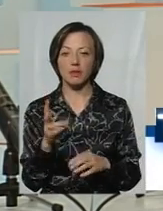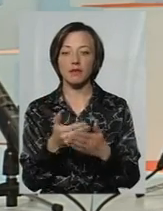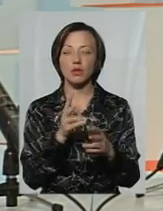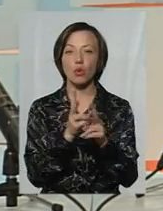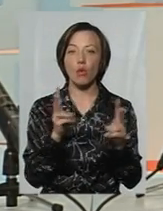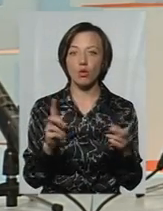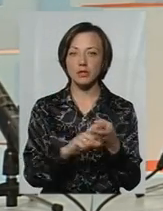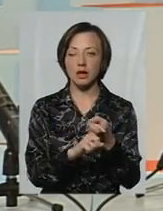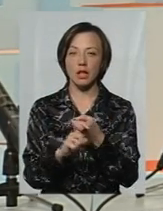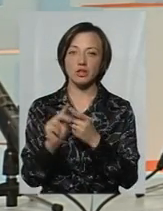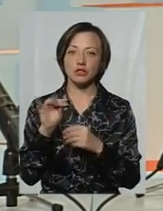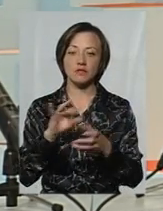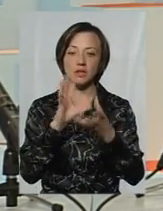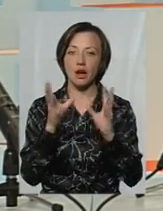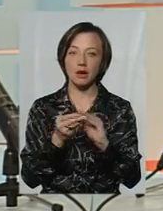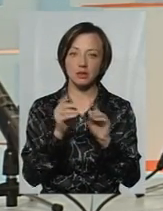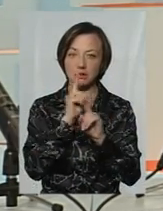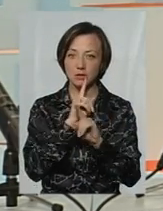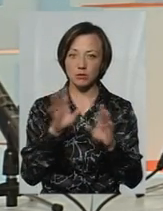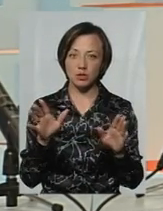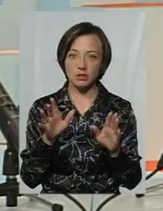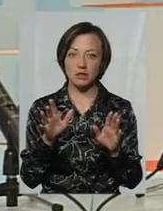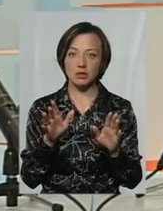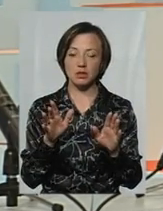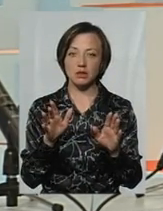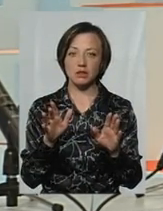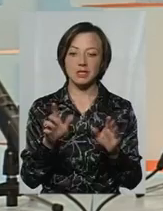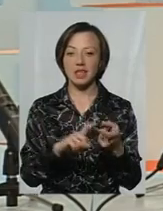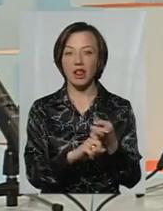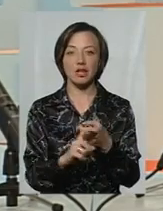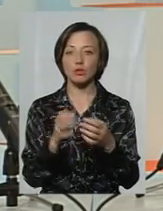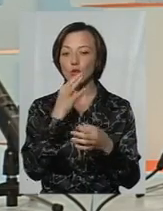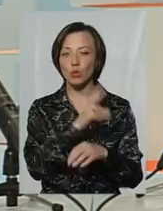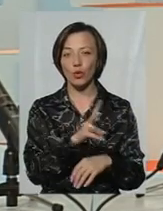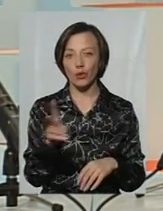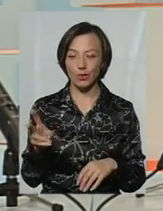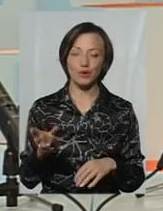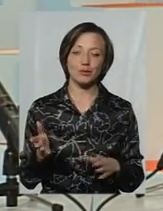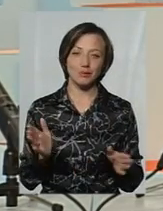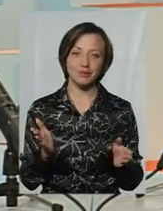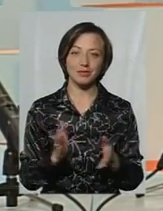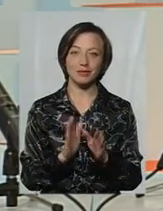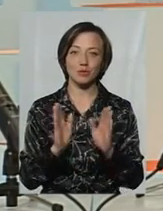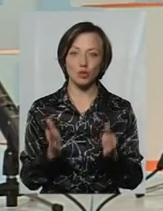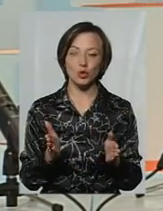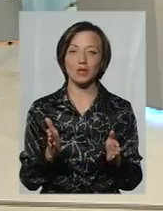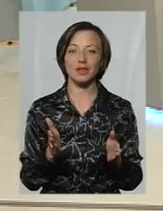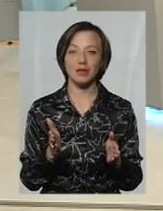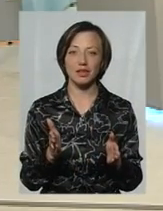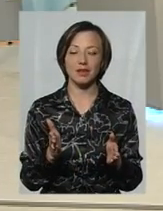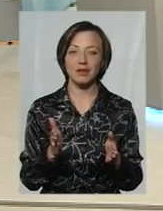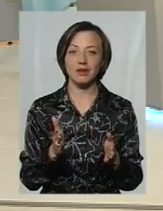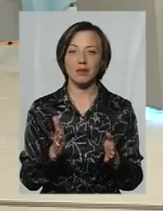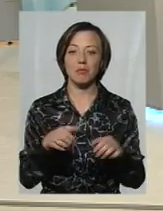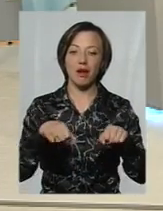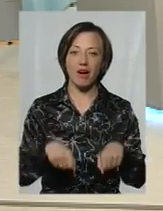вона буде залежна, чи вона взагалі не буде залежна від будь-кого. Буде як залежати, би мало бути. Да, да. Буде залежати